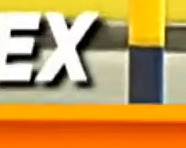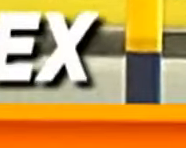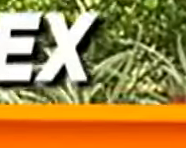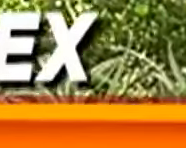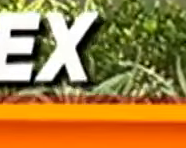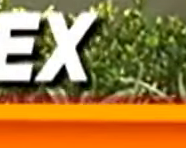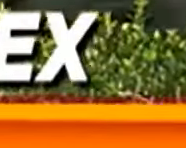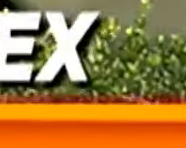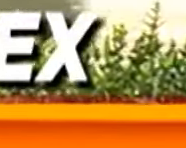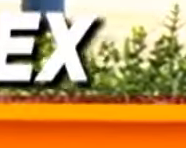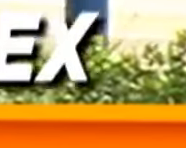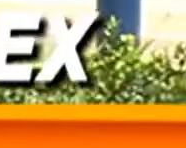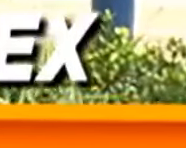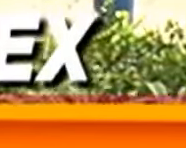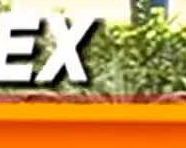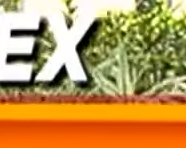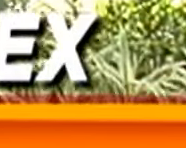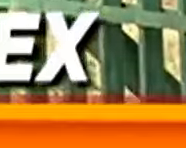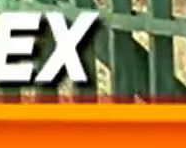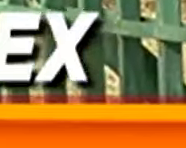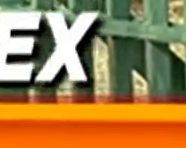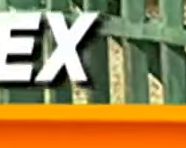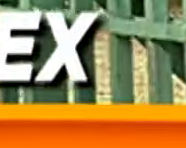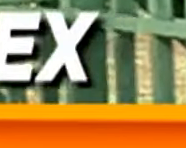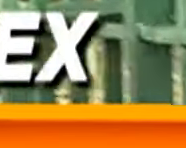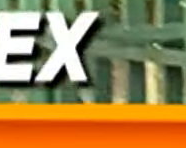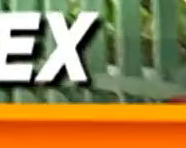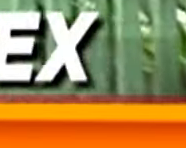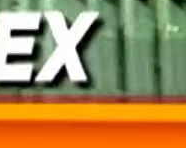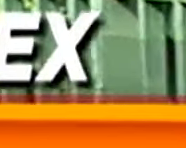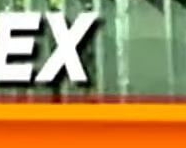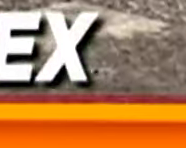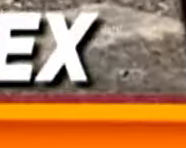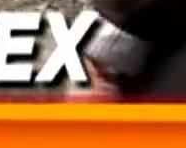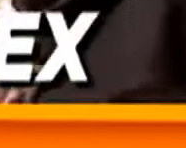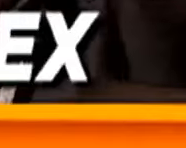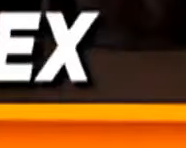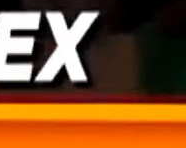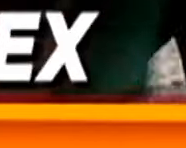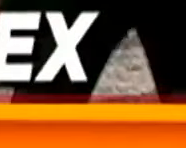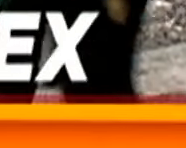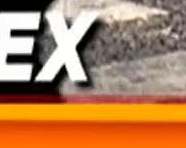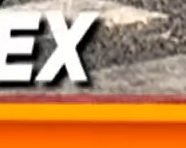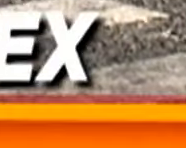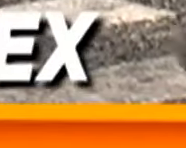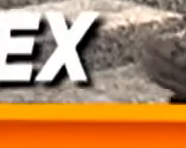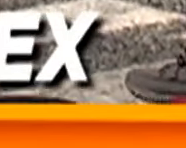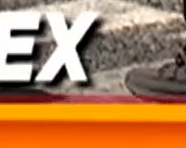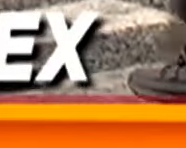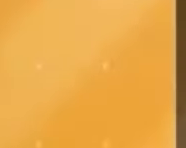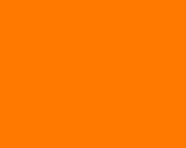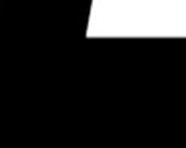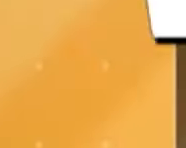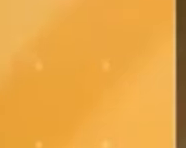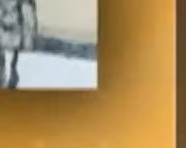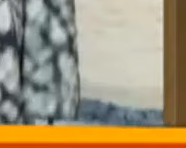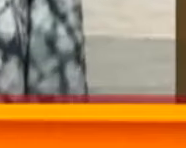Ilang lugar sa bansa muling nakaranas ng matinding init ng panahon na delikado sa kalusugan.